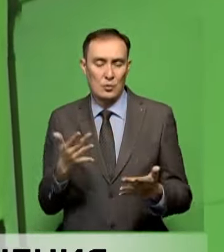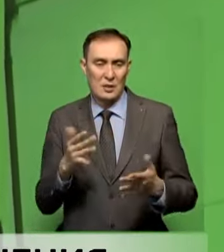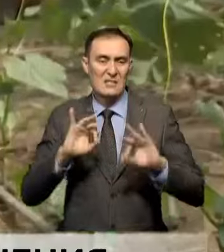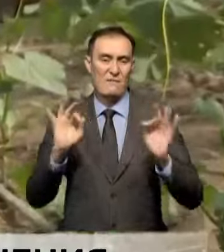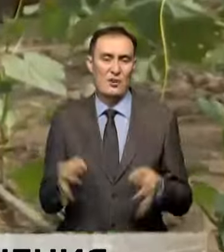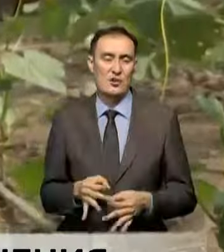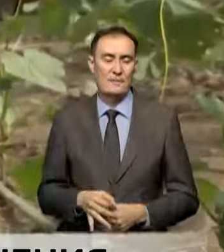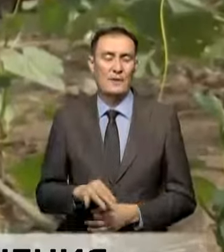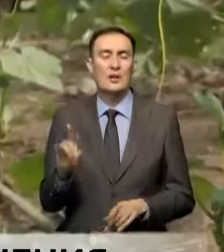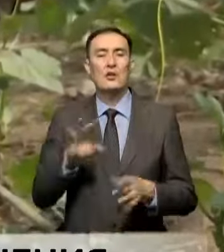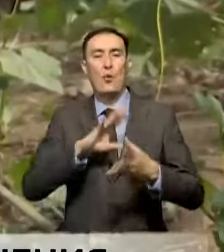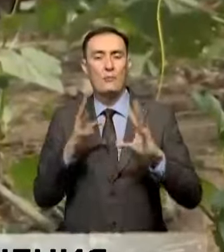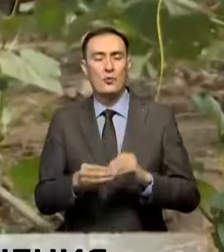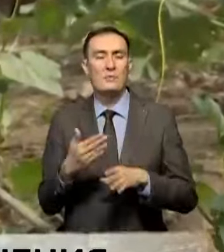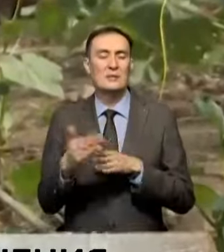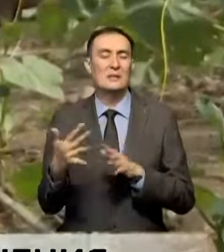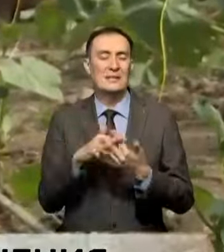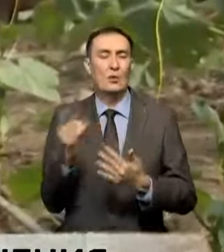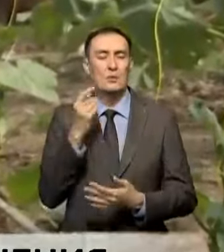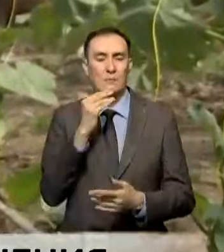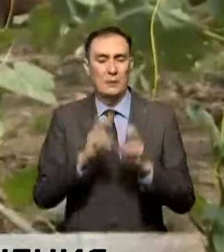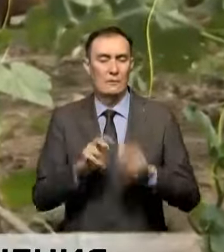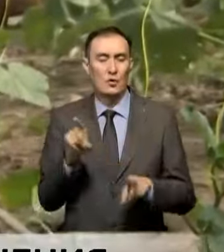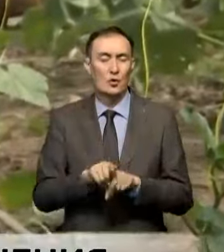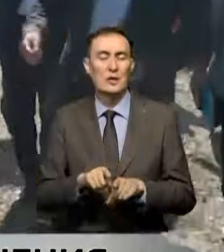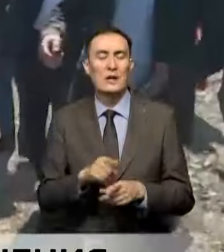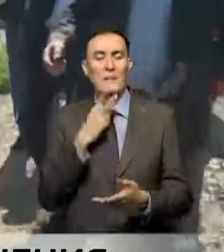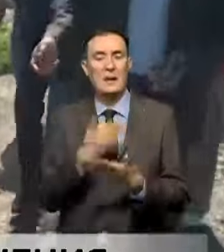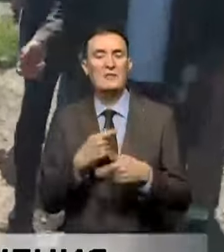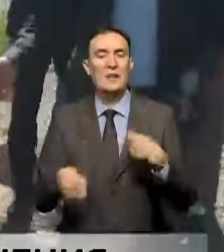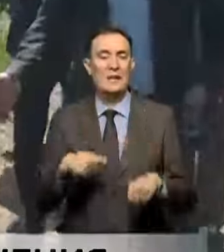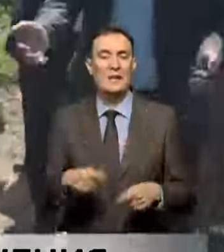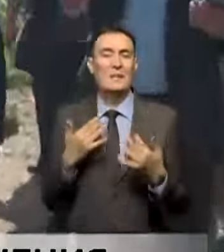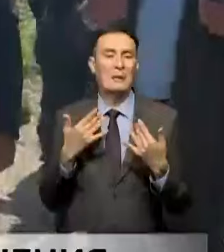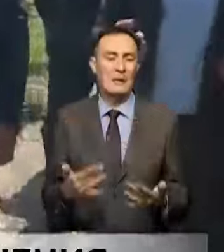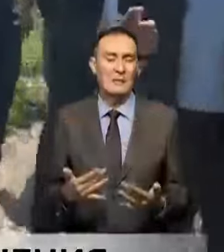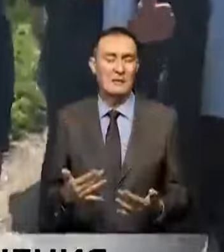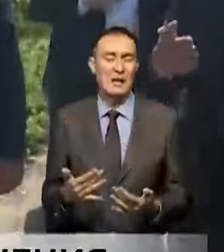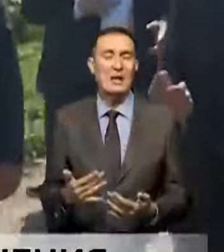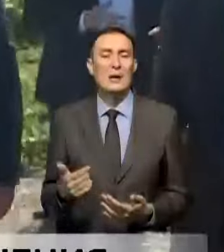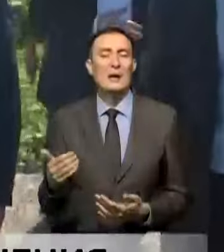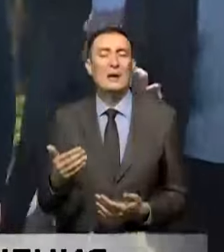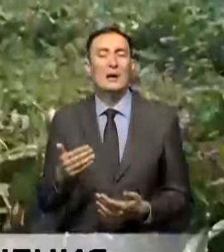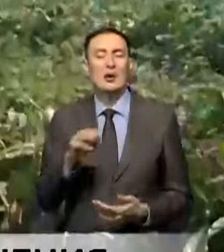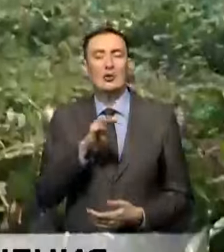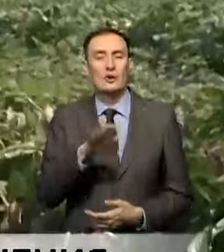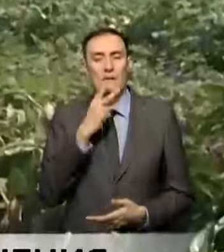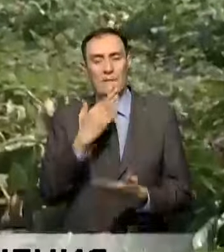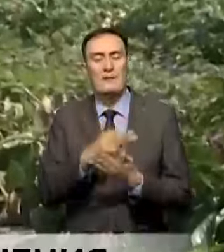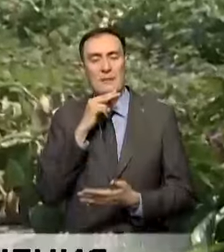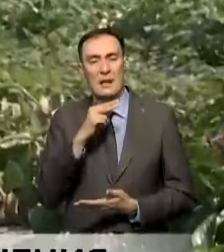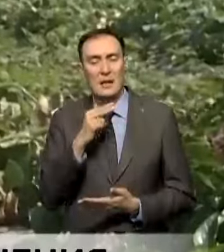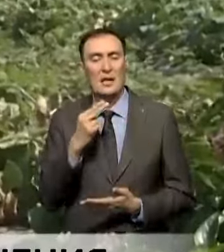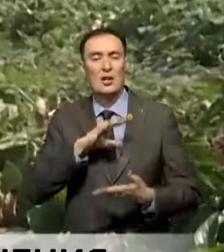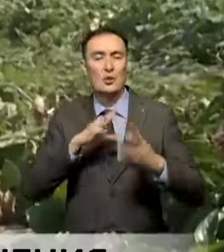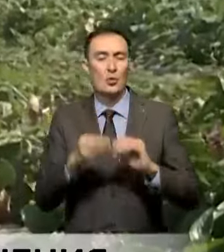первозданном виде. И все же объемы сельхозпроизводств должен диктовать рынок, а точнее его потребности. Ералы Тугжанов акцентировал внимание на